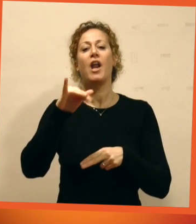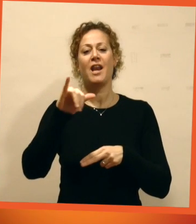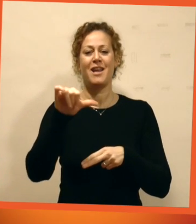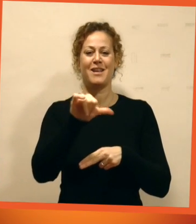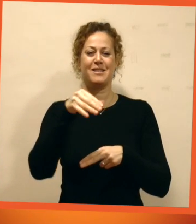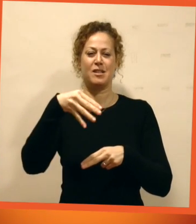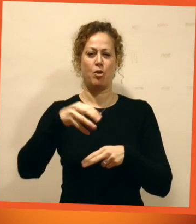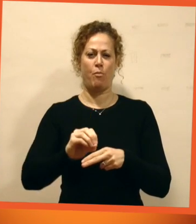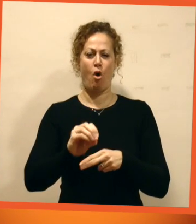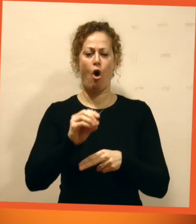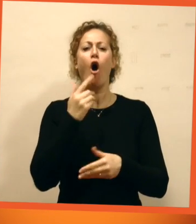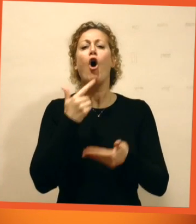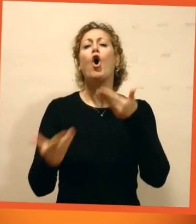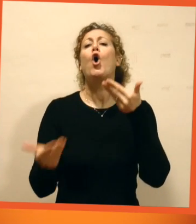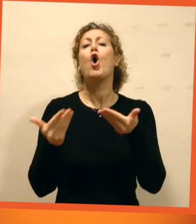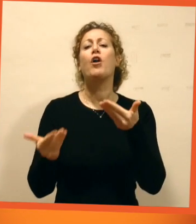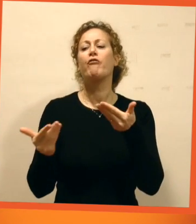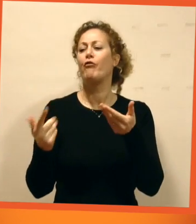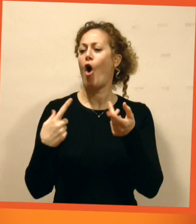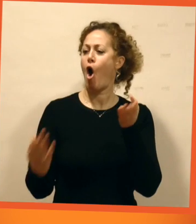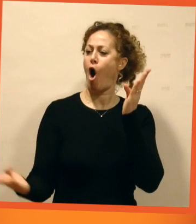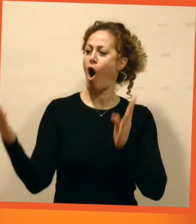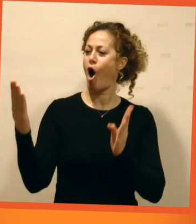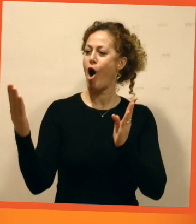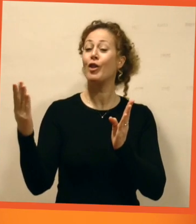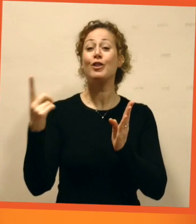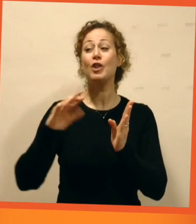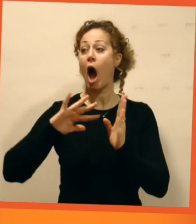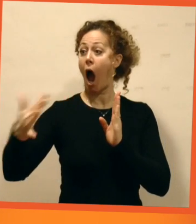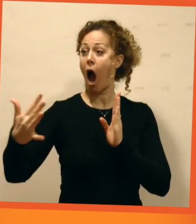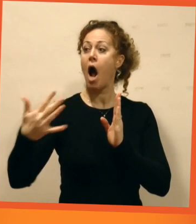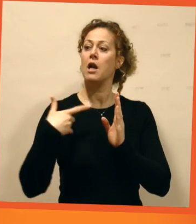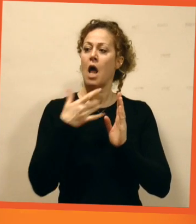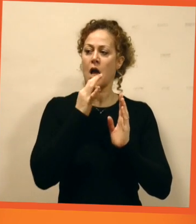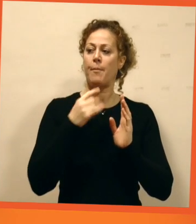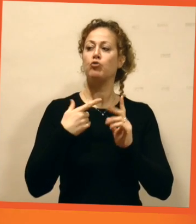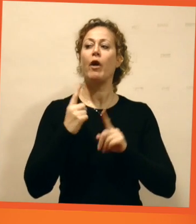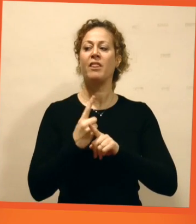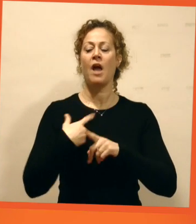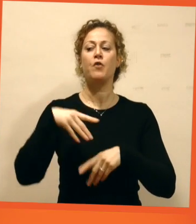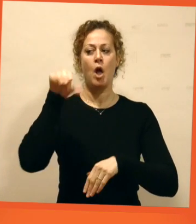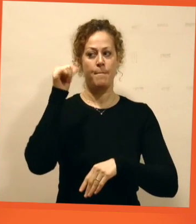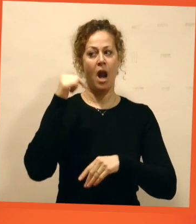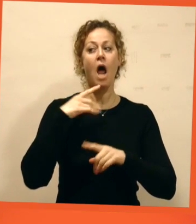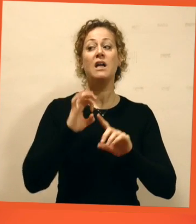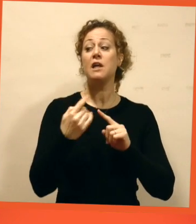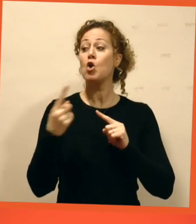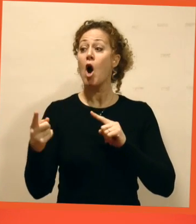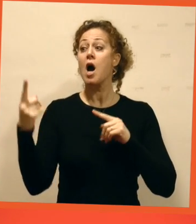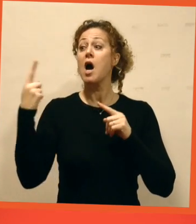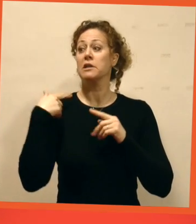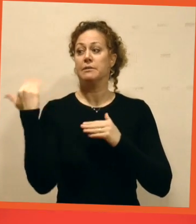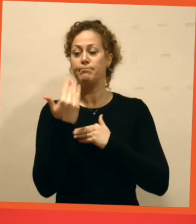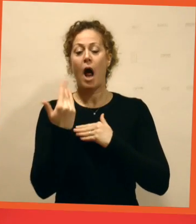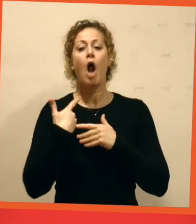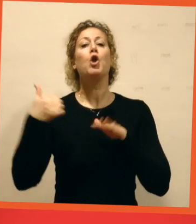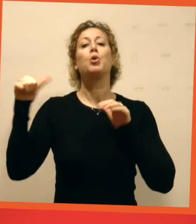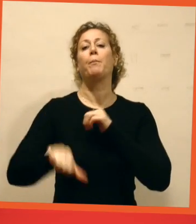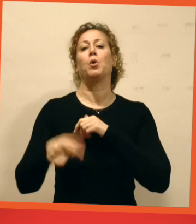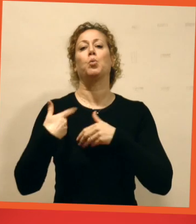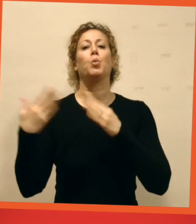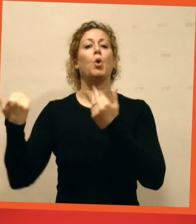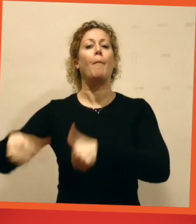gli altri, e lascia molta più libertà a dire no, ma tu devi imparare, perché se sbagli lì perdiamo la partita. Certo.